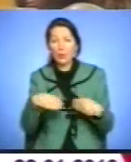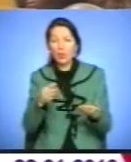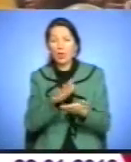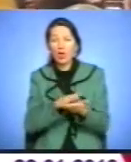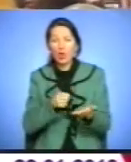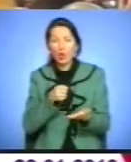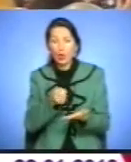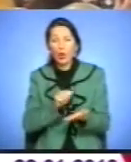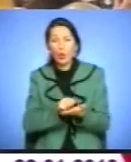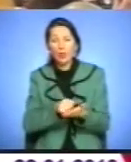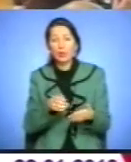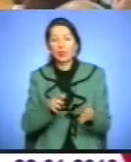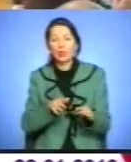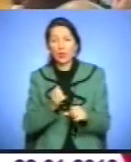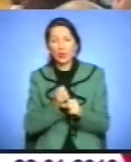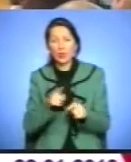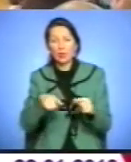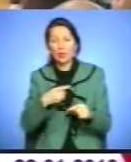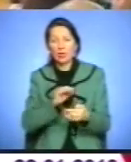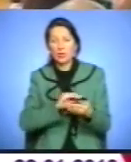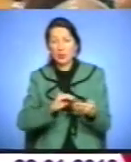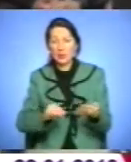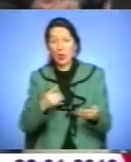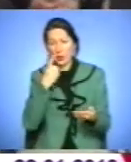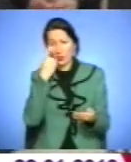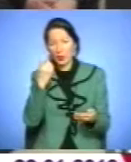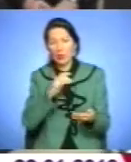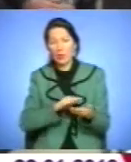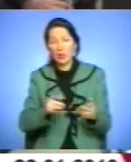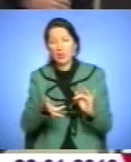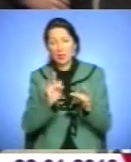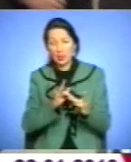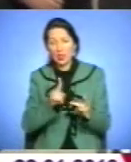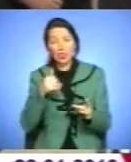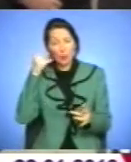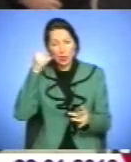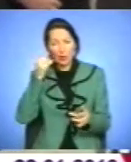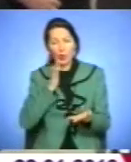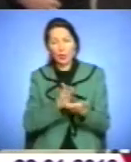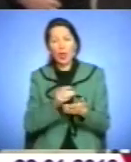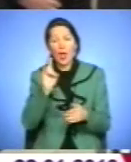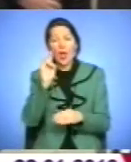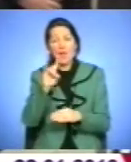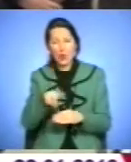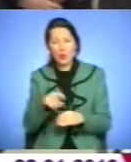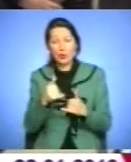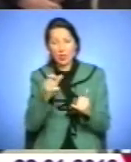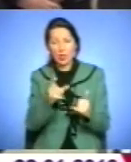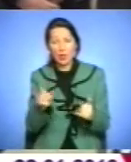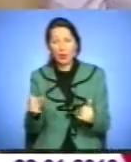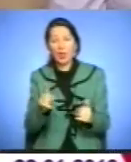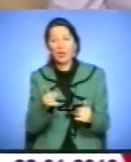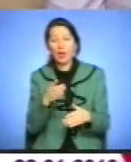за попереднім записом через інтернет або по телефону через кол-центр. Існує спеціальне віконце для людей з обмеженими